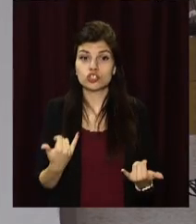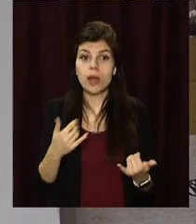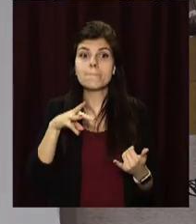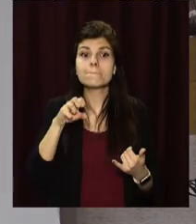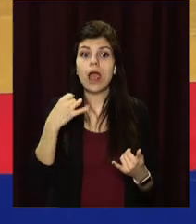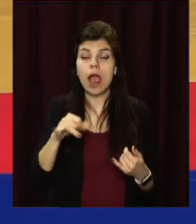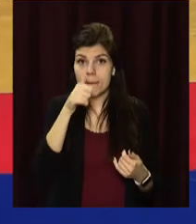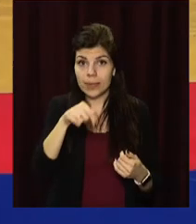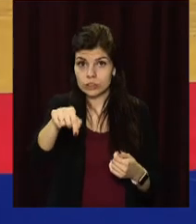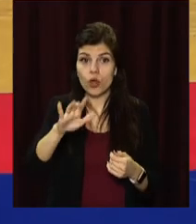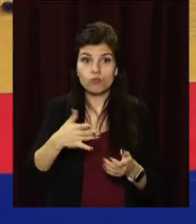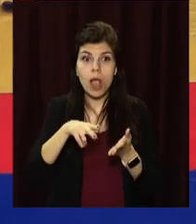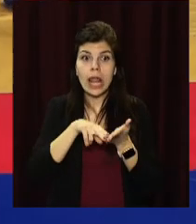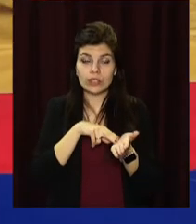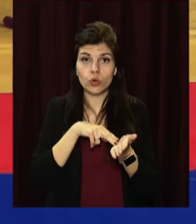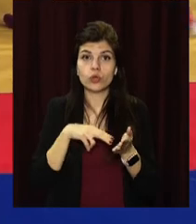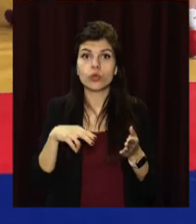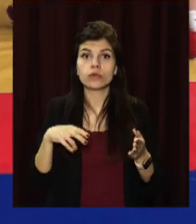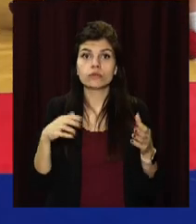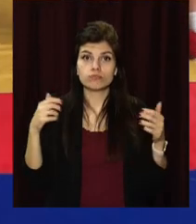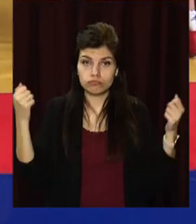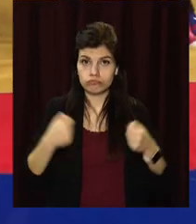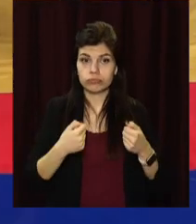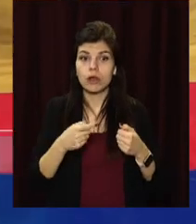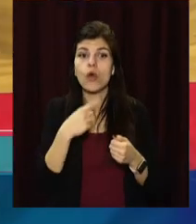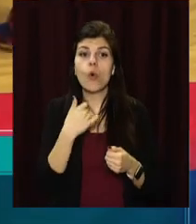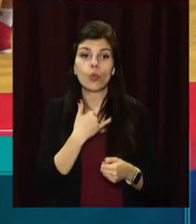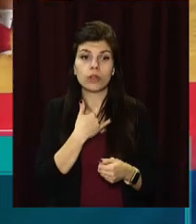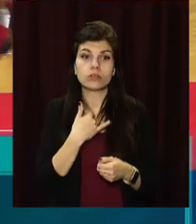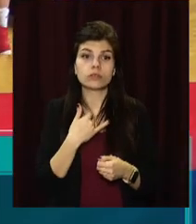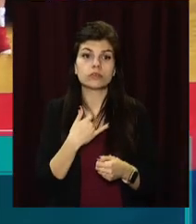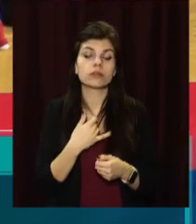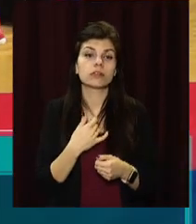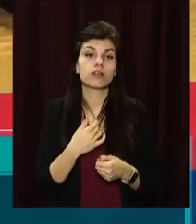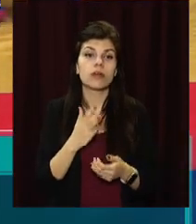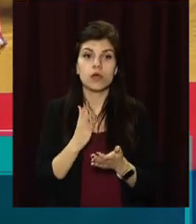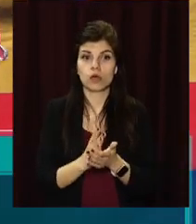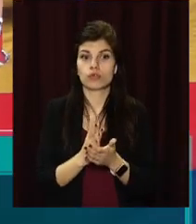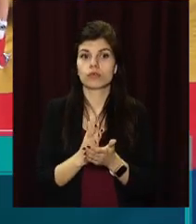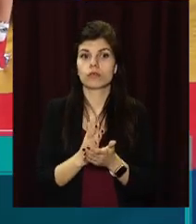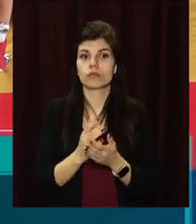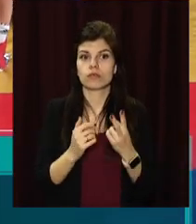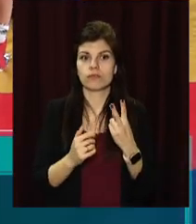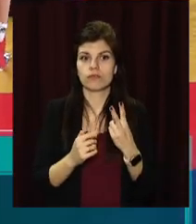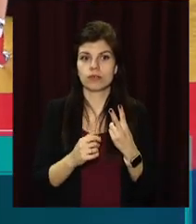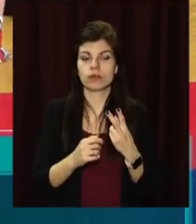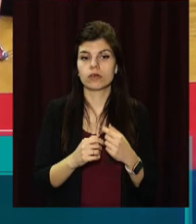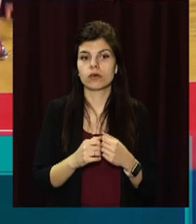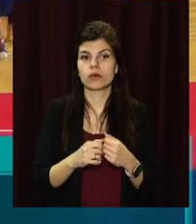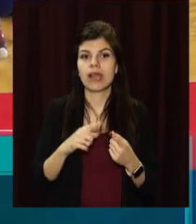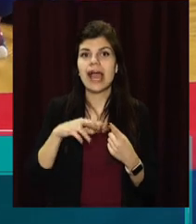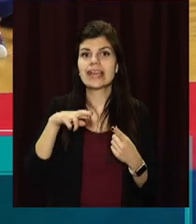місяця. Ми всі готуємося до нього. У нас два претендента на таких явних – це Вальчевський і